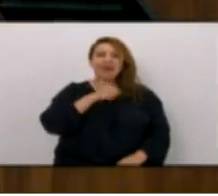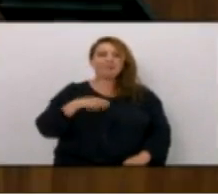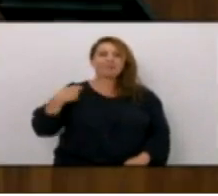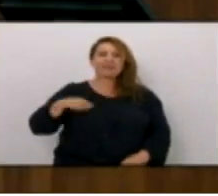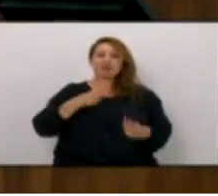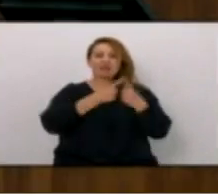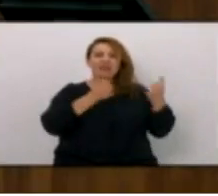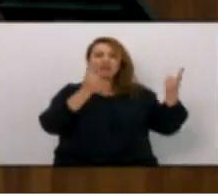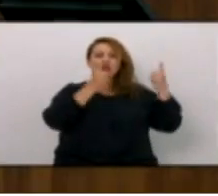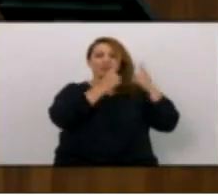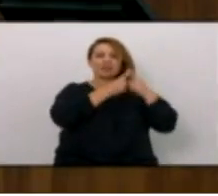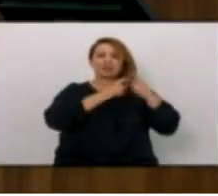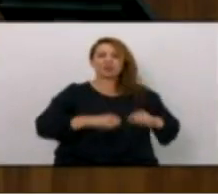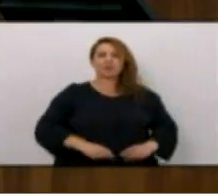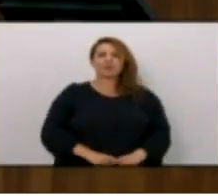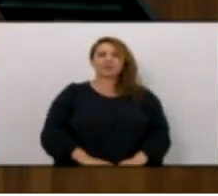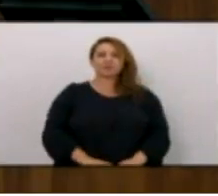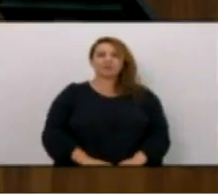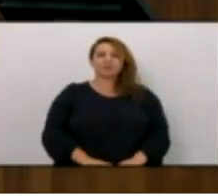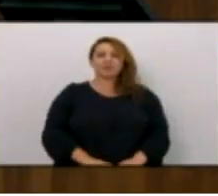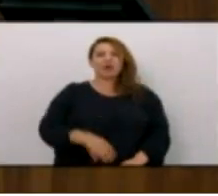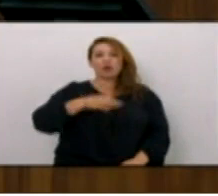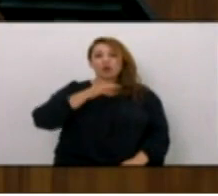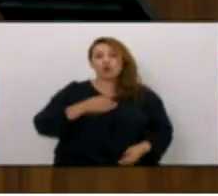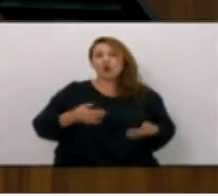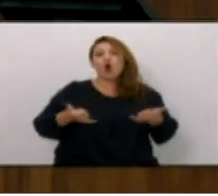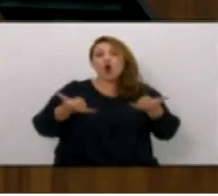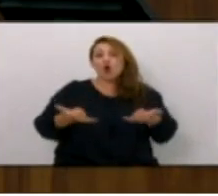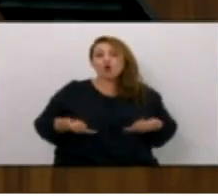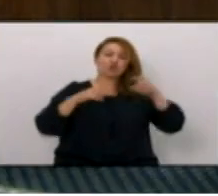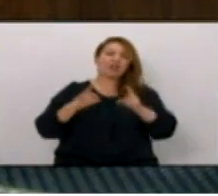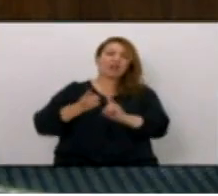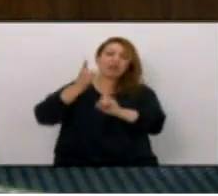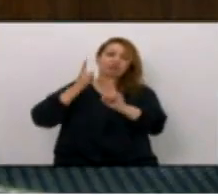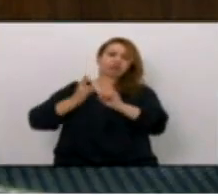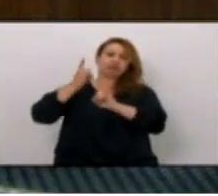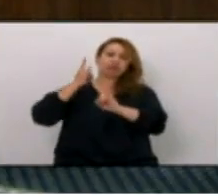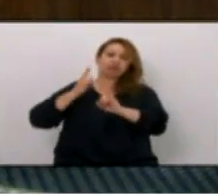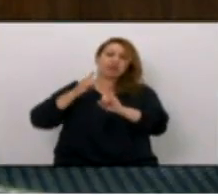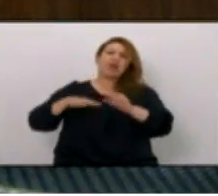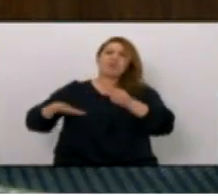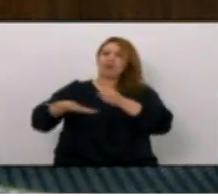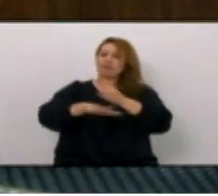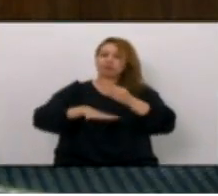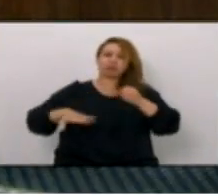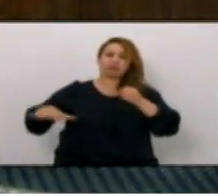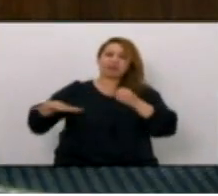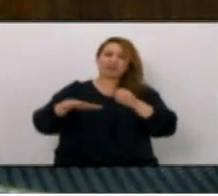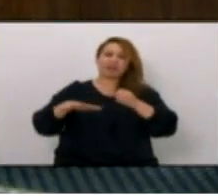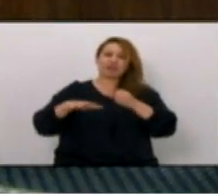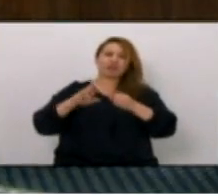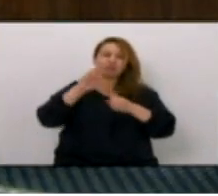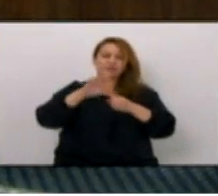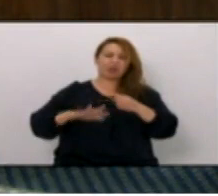الـRCD وأيضا الـFFS، وهي أحزاب يعني قاطعت العمل البرلماني ككل، بينما حزب العمال الذي اعتاد أيضا